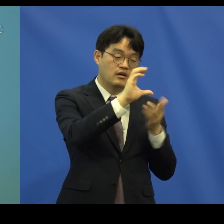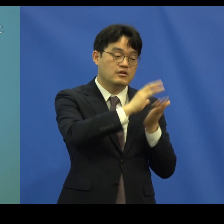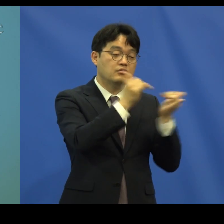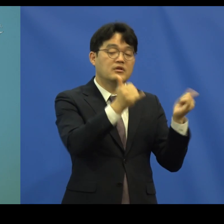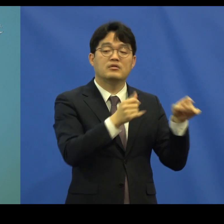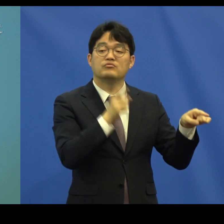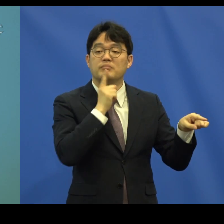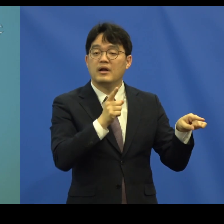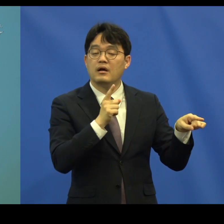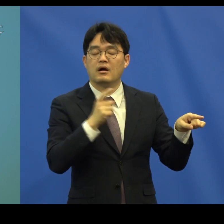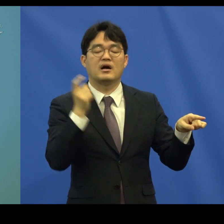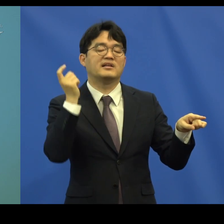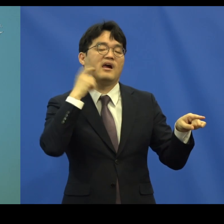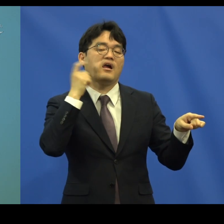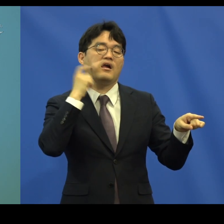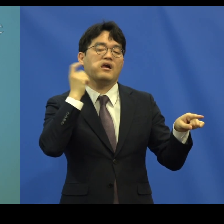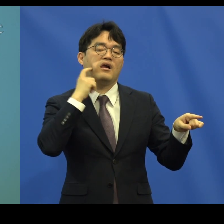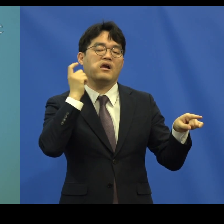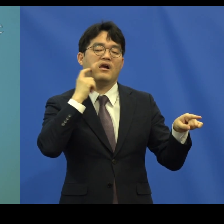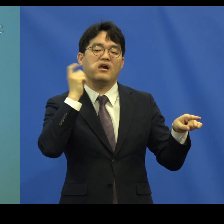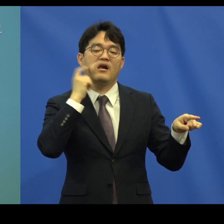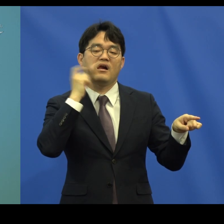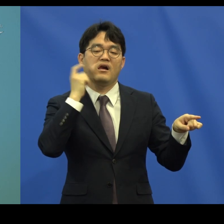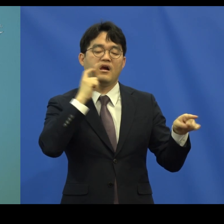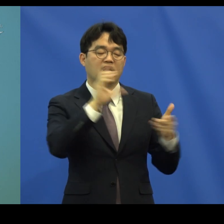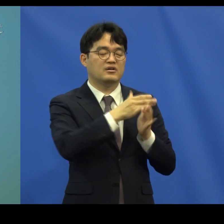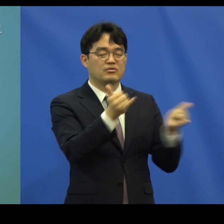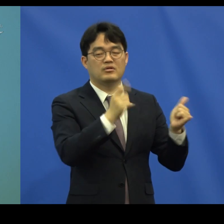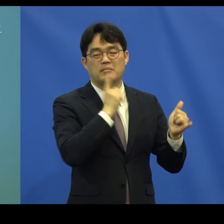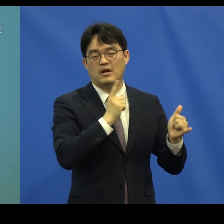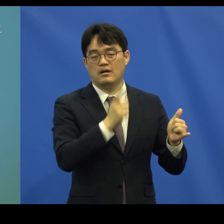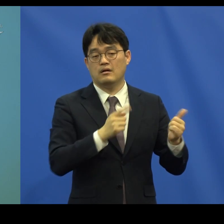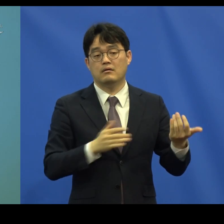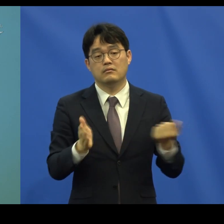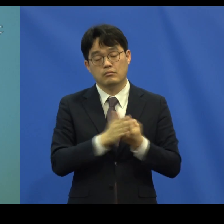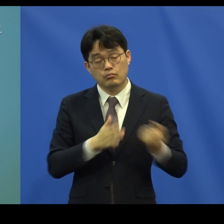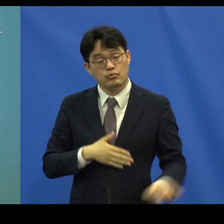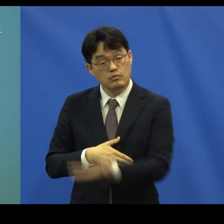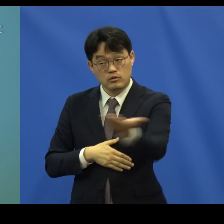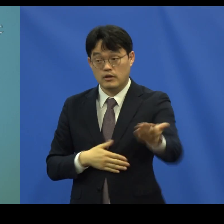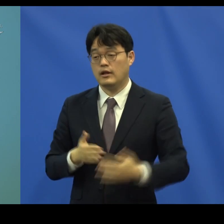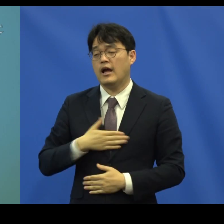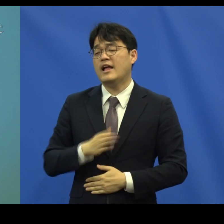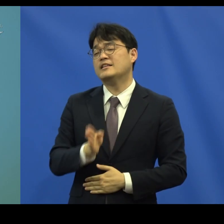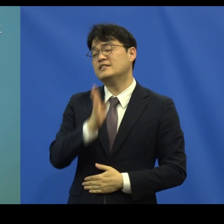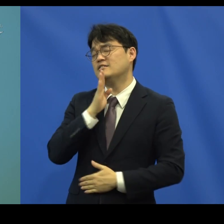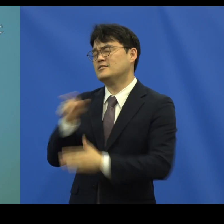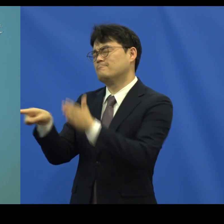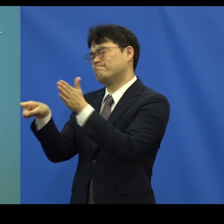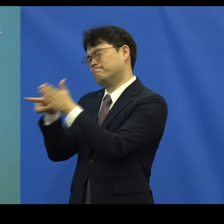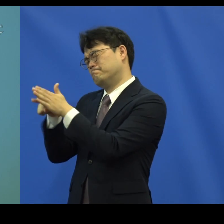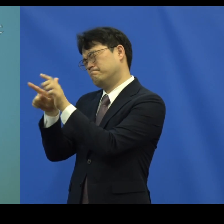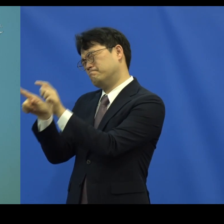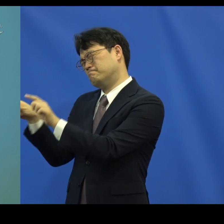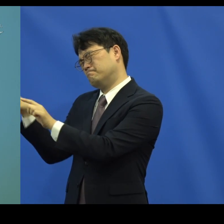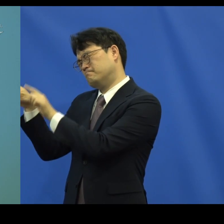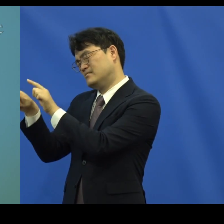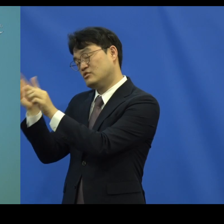짝퉁이죠, 그죠? 그러니까 종교 생활과 신앙 생활을 구분해야 됩니다. 내가 종교 생활을 하고 있는가, 신앙 생활을 하고